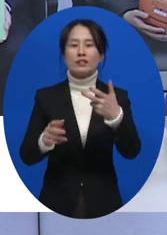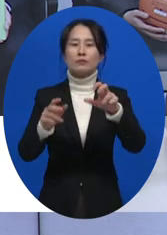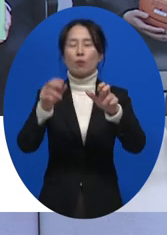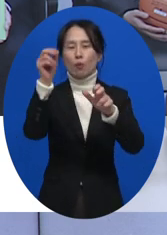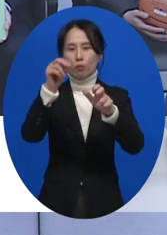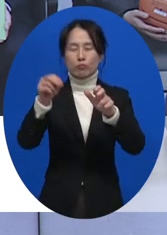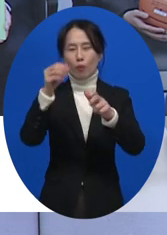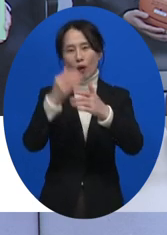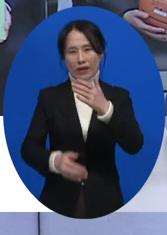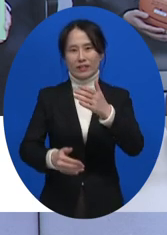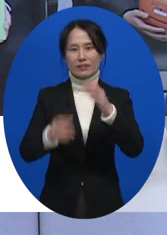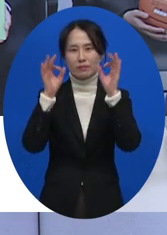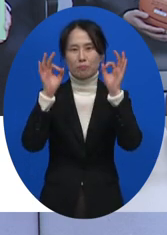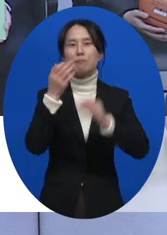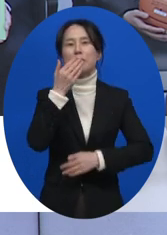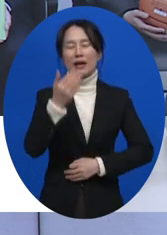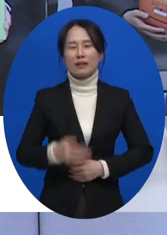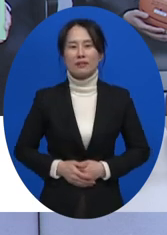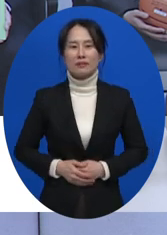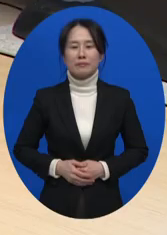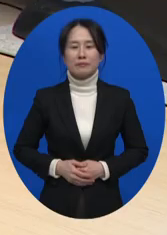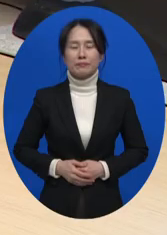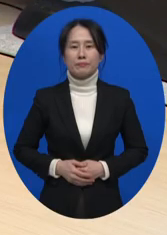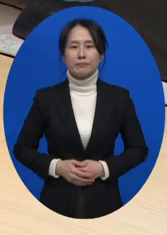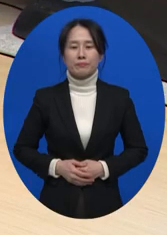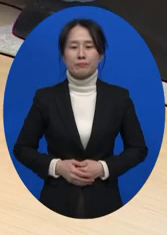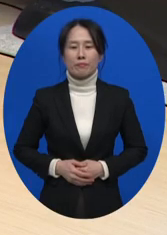볼 수 있습니다. 최창순 기자입니다.